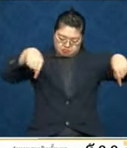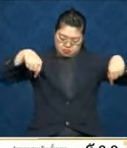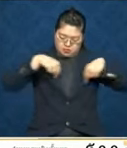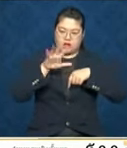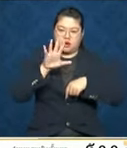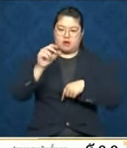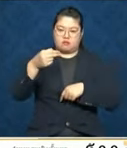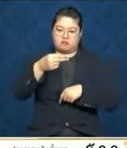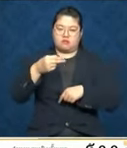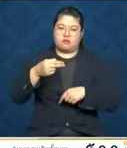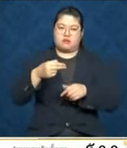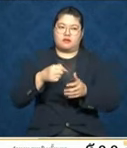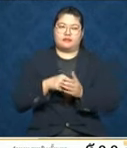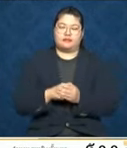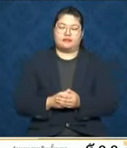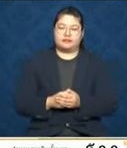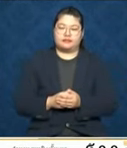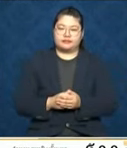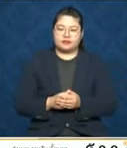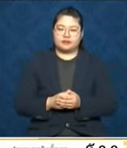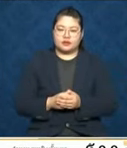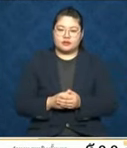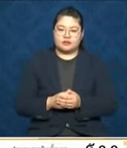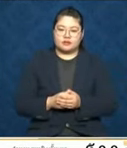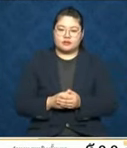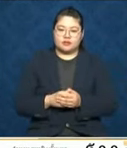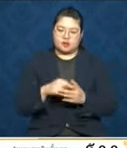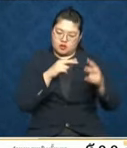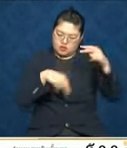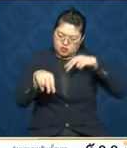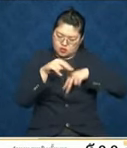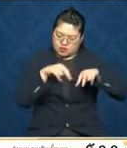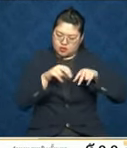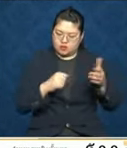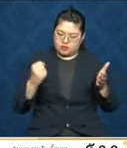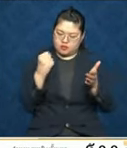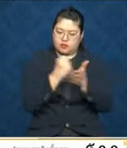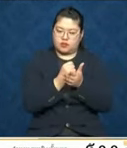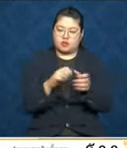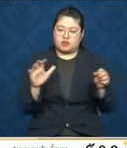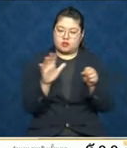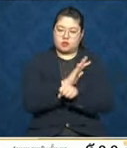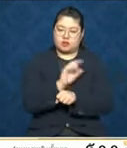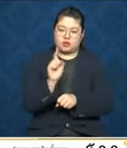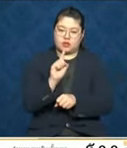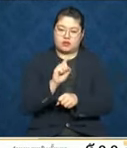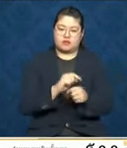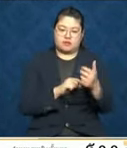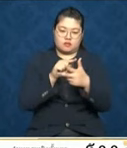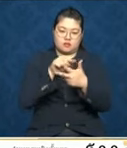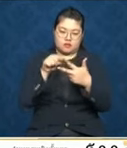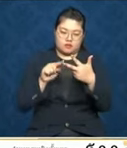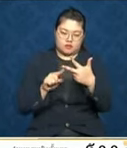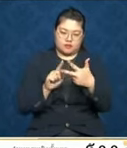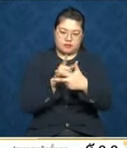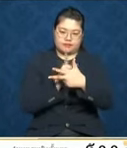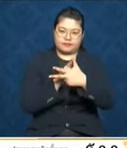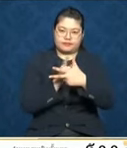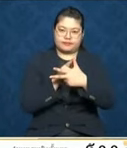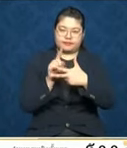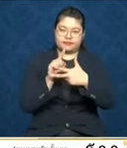านแต่ว่าใน 50,000 แปลงนั้นเนี่ยสิ่งที่พิสูจน์สิทธิ์ได้ที่สมบูรณ์มีด้วยกันอยู่ทั้งหมด3ประเภทครับประเภทแร